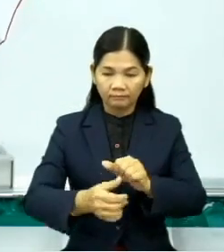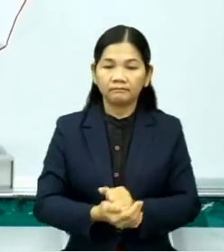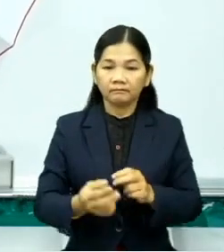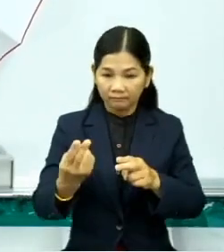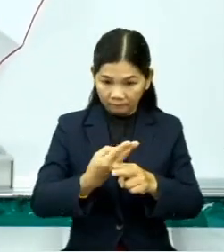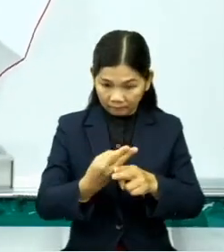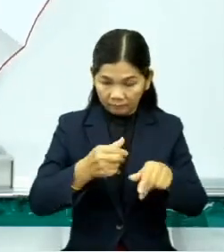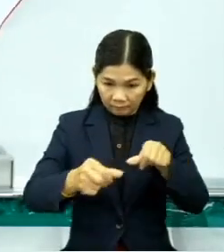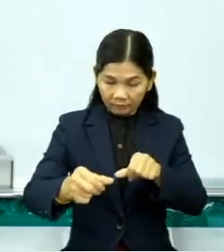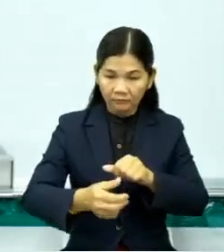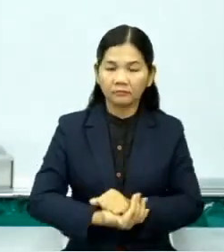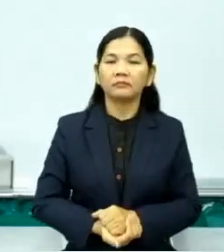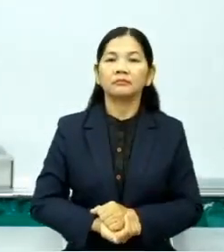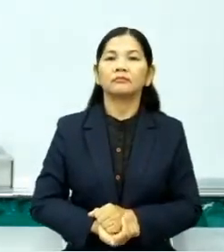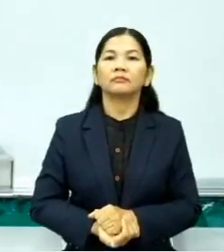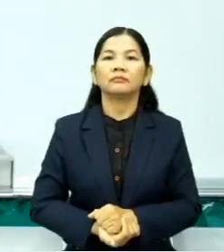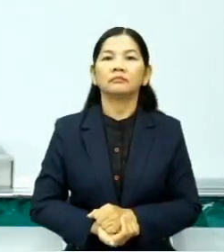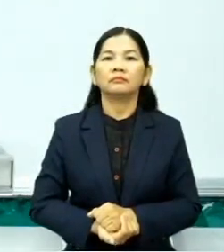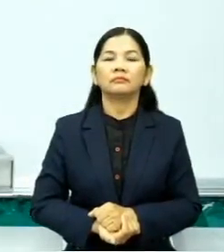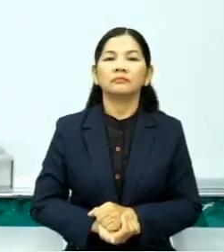ទៀតណាកូនណា